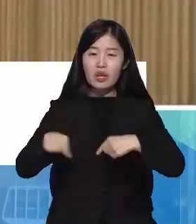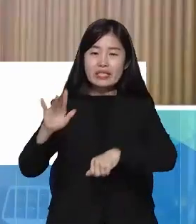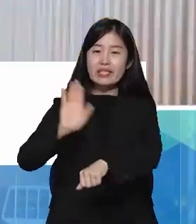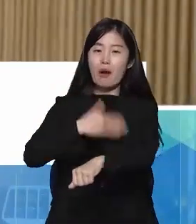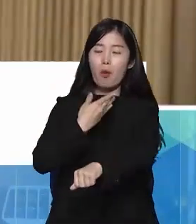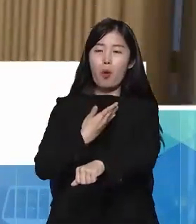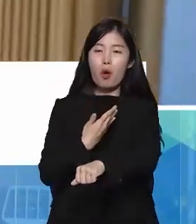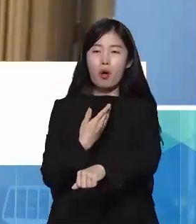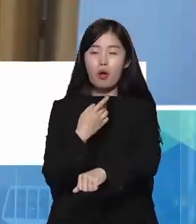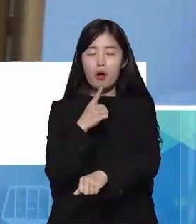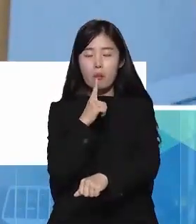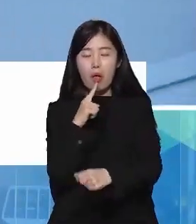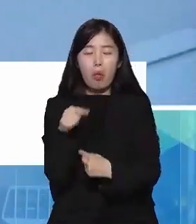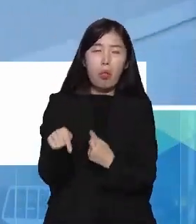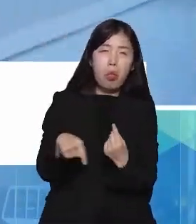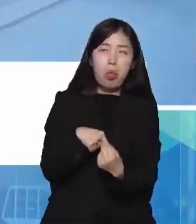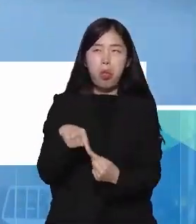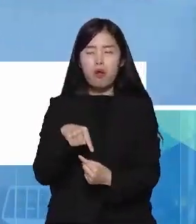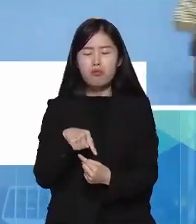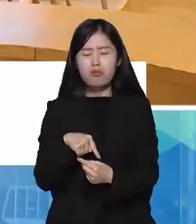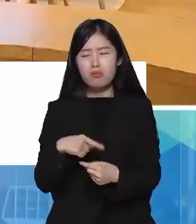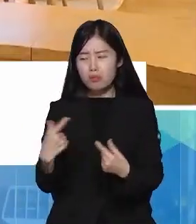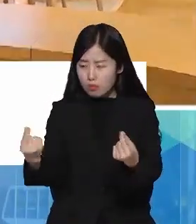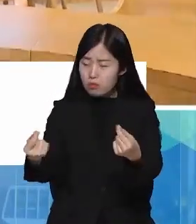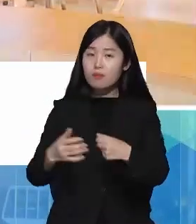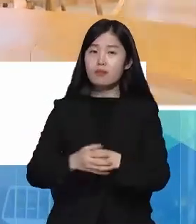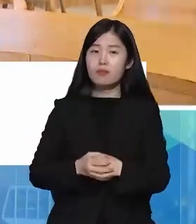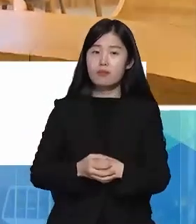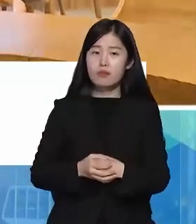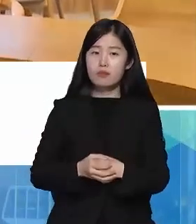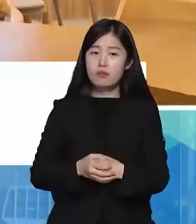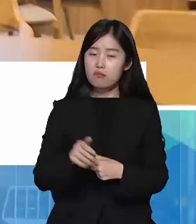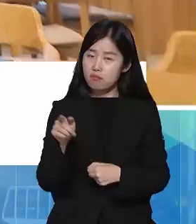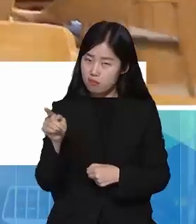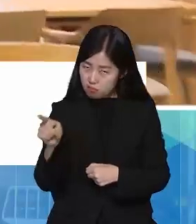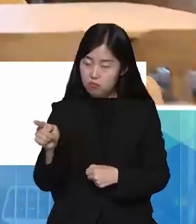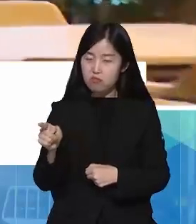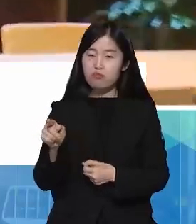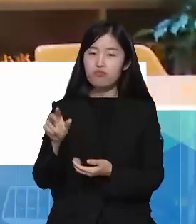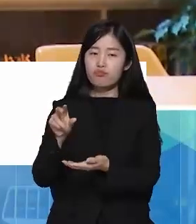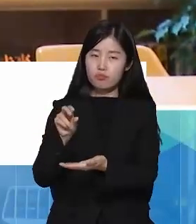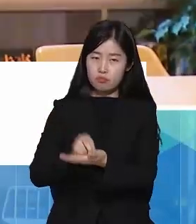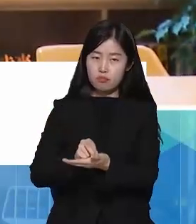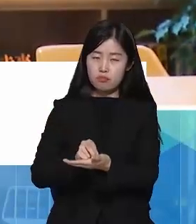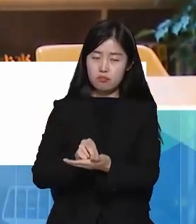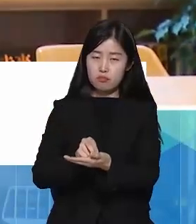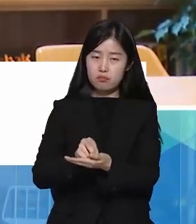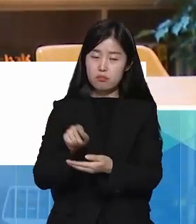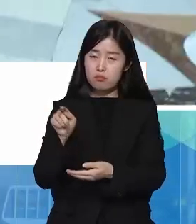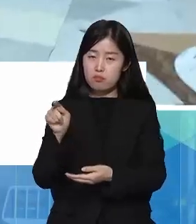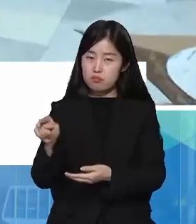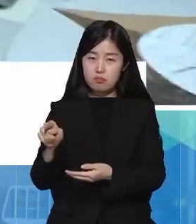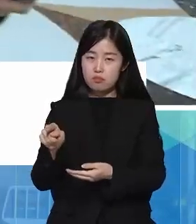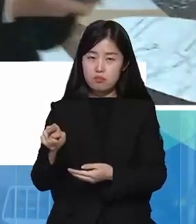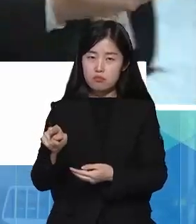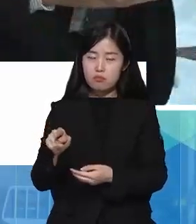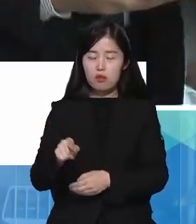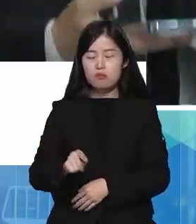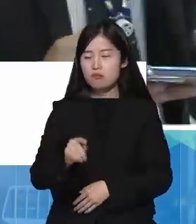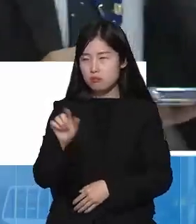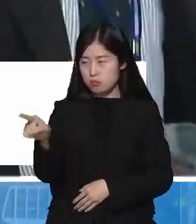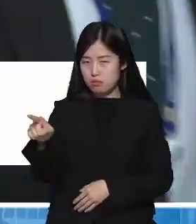하는 급조된 삼축 메가시티라고 하는 그런 식의 접근법은